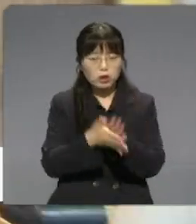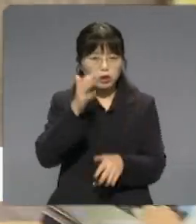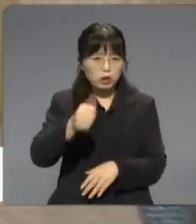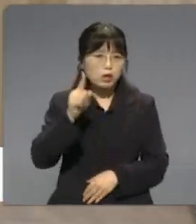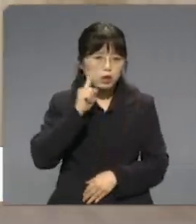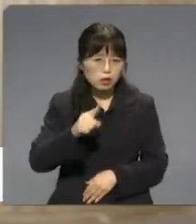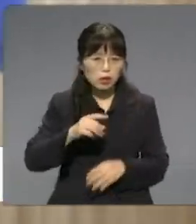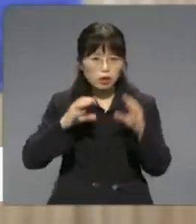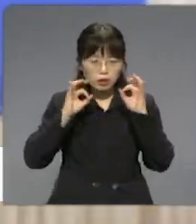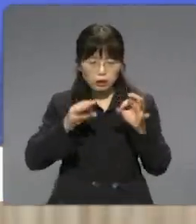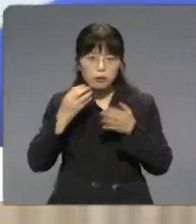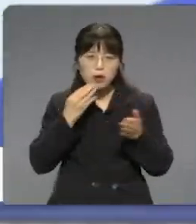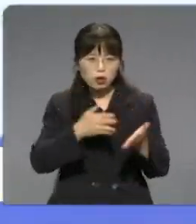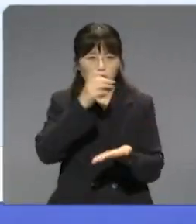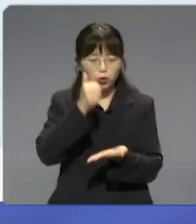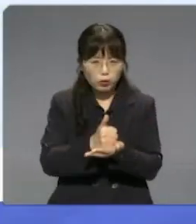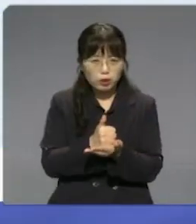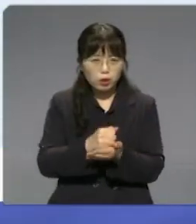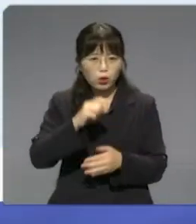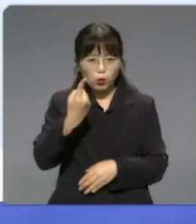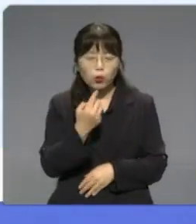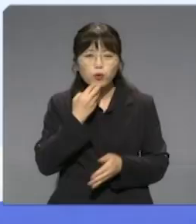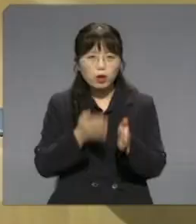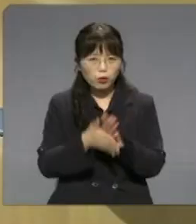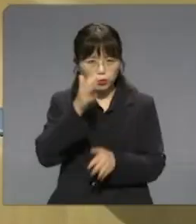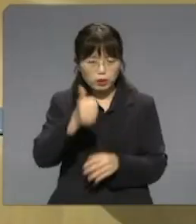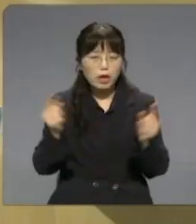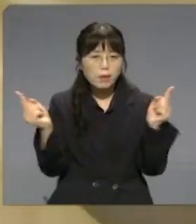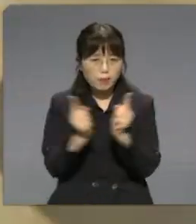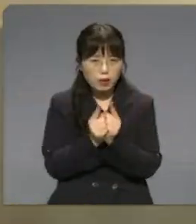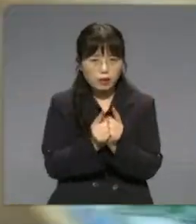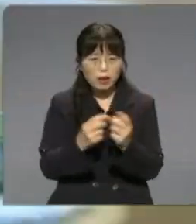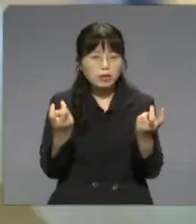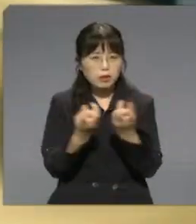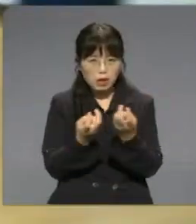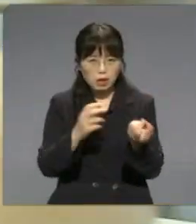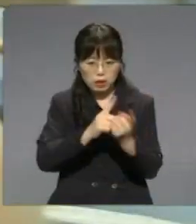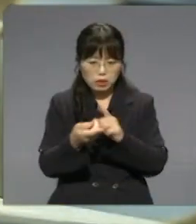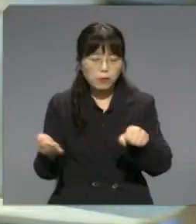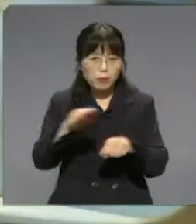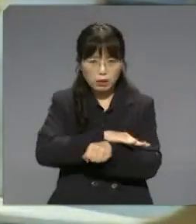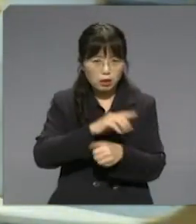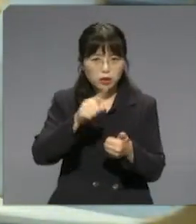내일 김동연 경기도지사, 오세훈 서울시장을 만나 대체매립지 등